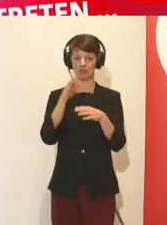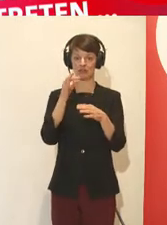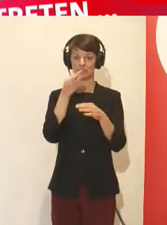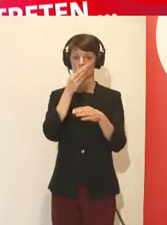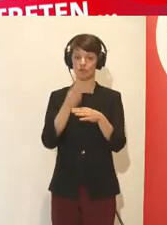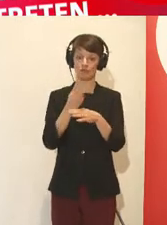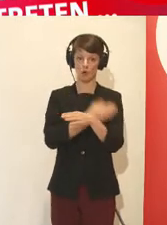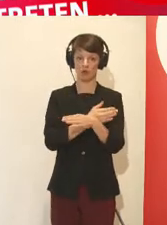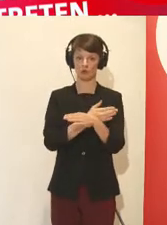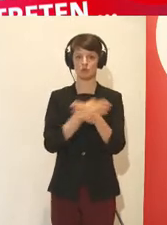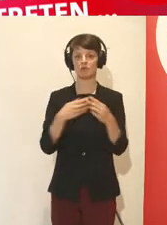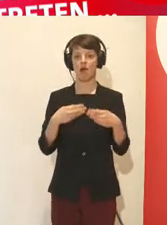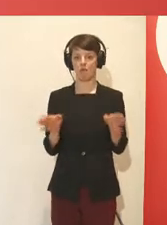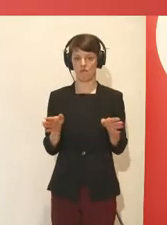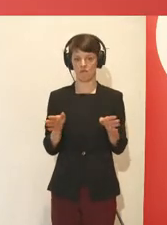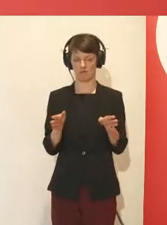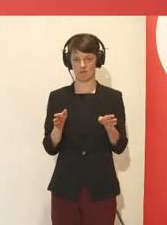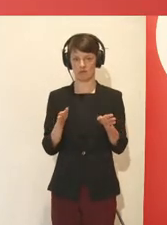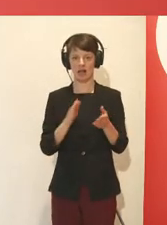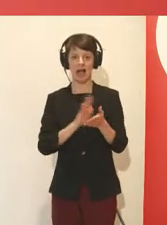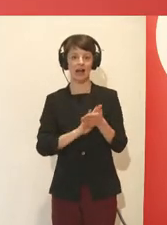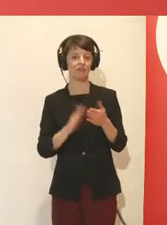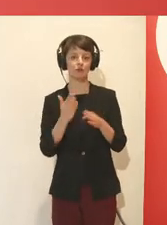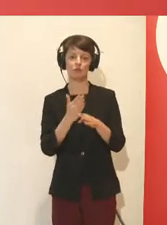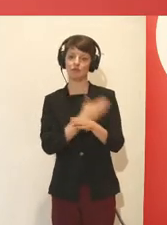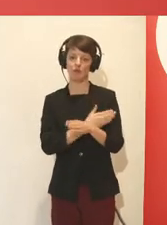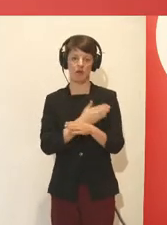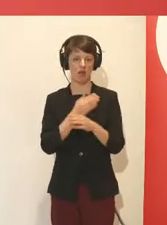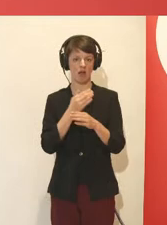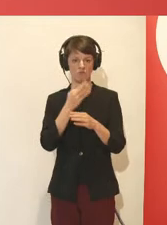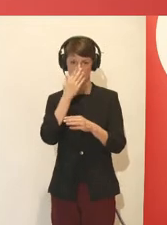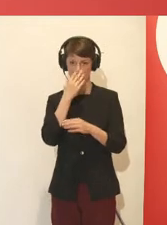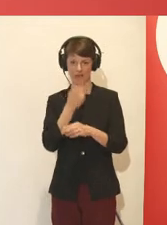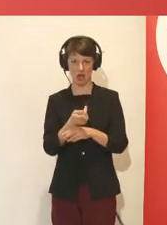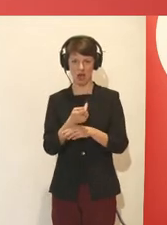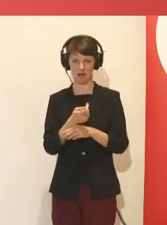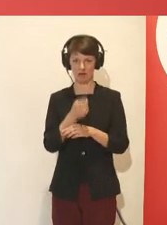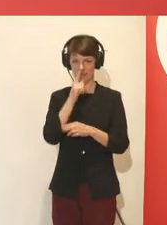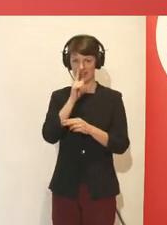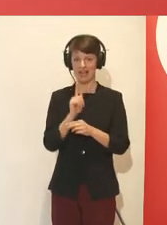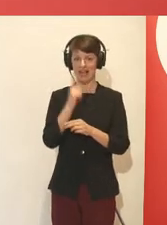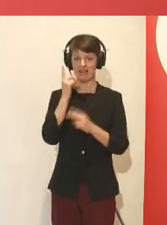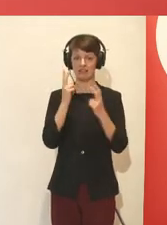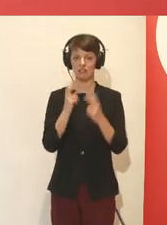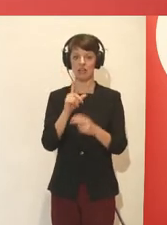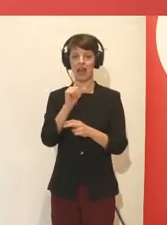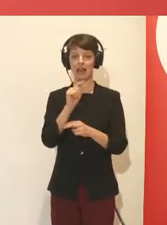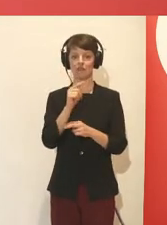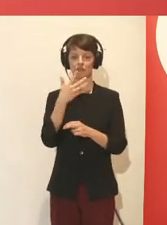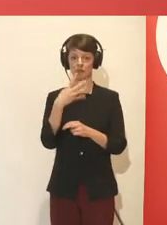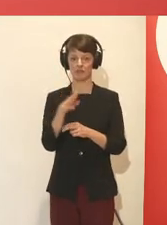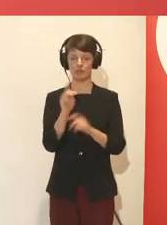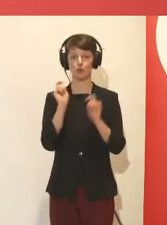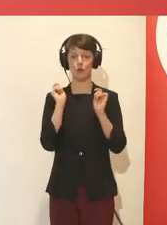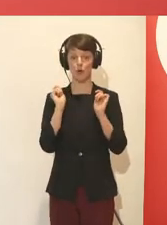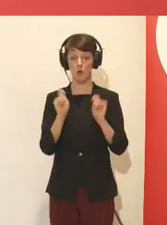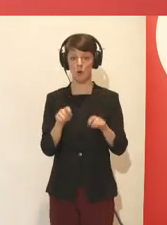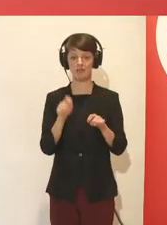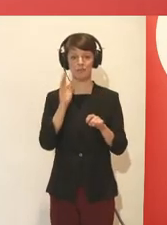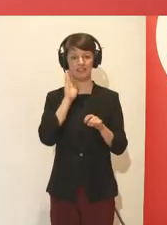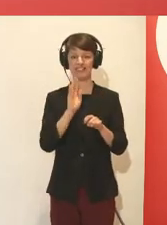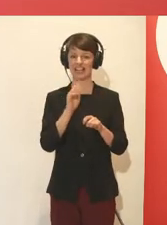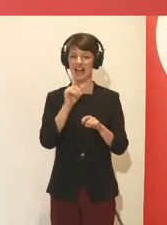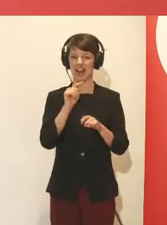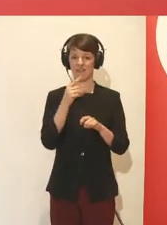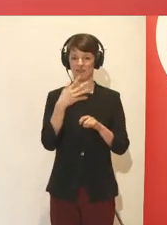das heißt probiert das gerne früh genug aus also wenn die erste session um 11 uhr 45 beginnt vielleicht nicht erst am